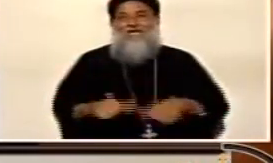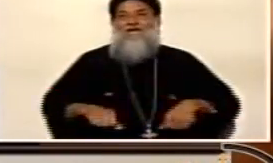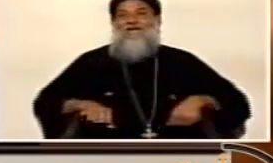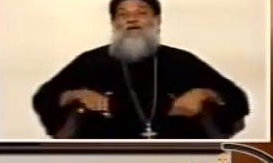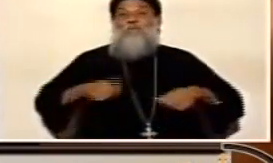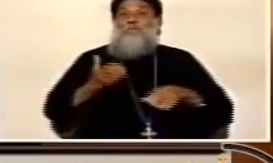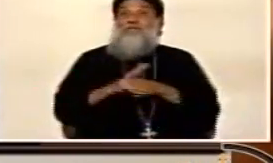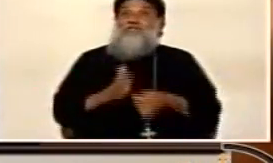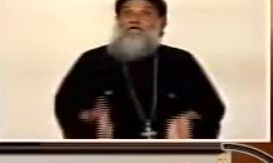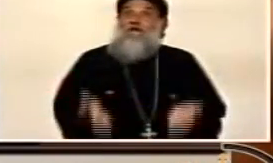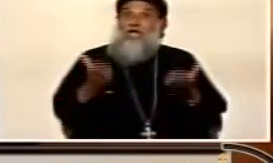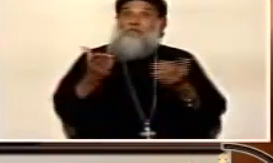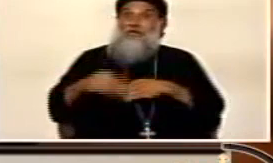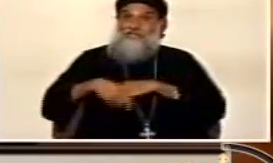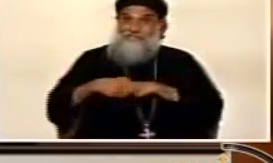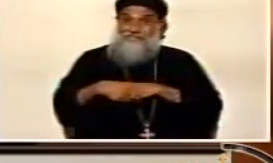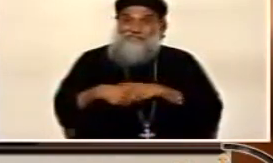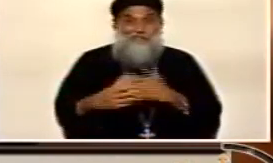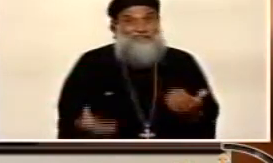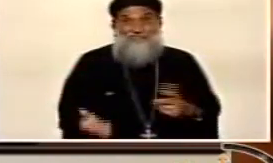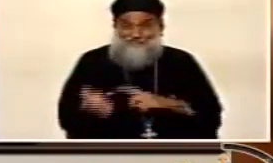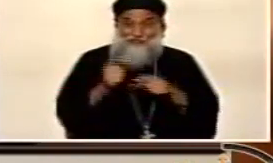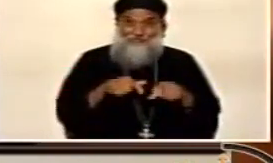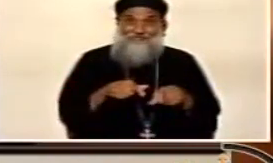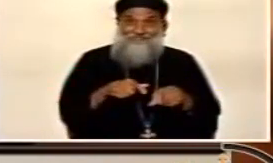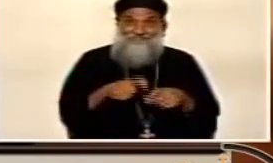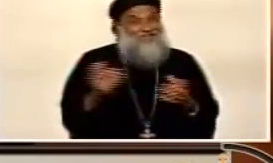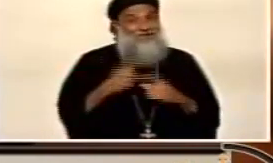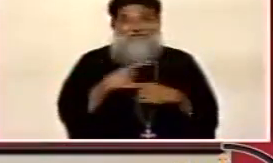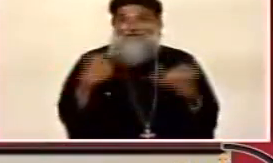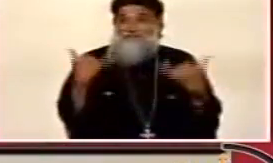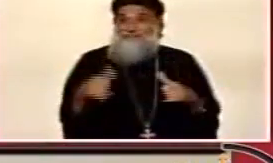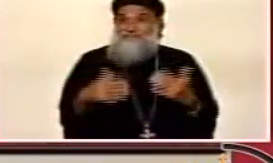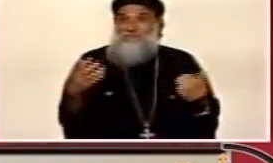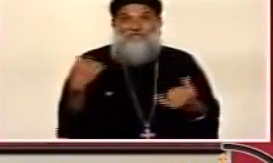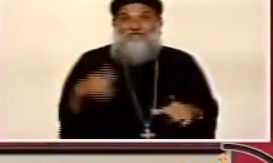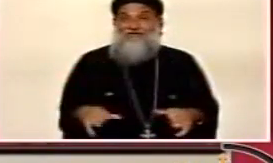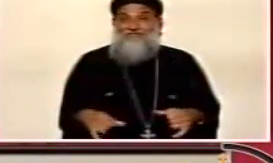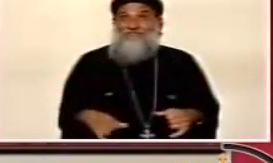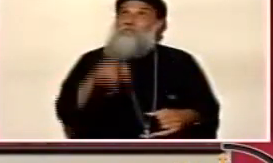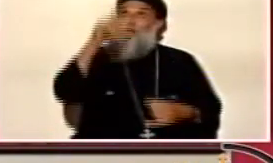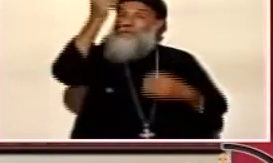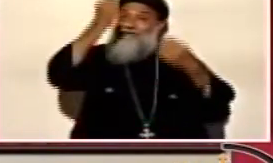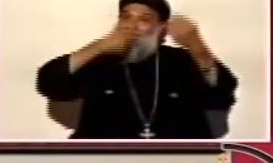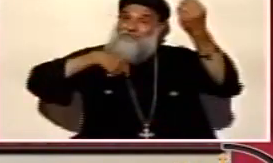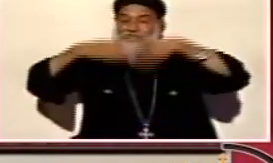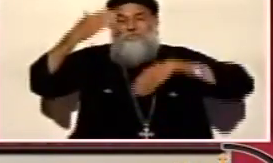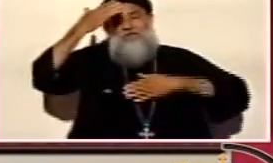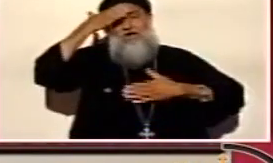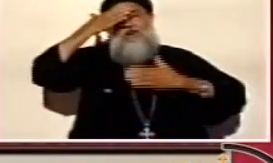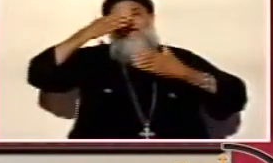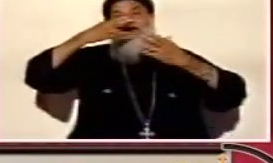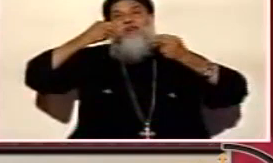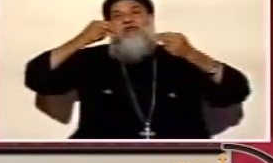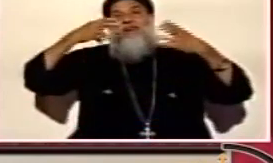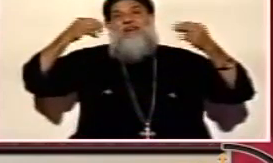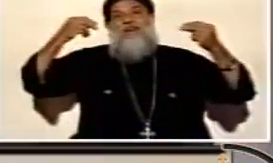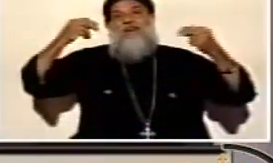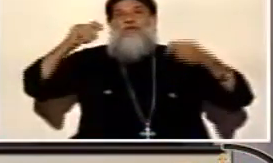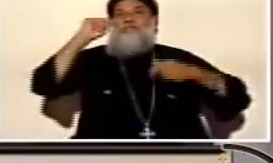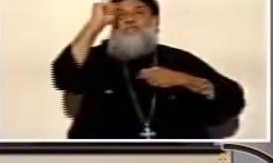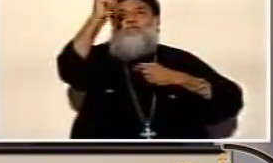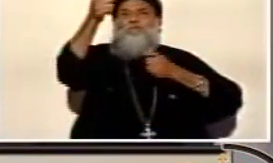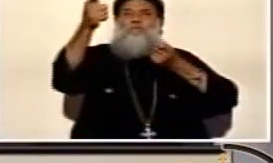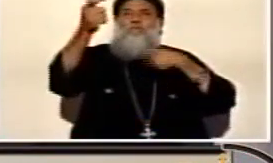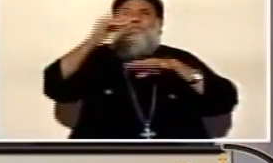الموتى دون مقابل. يعني أعطى ولم يأخذ، مجانا أخذت